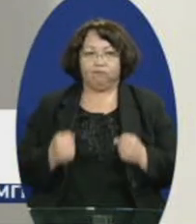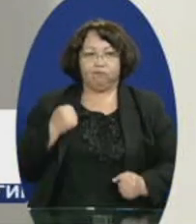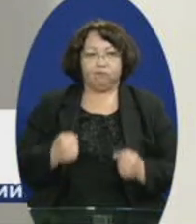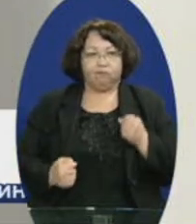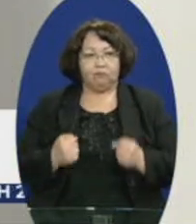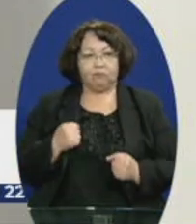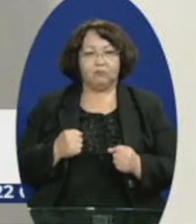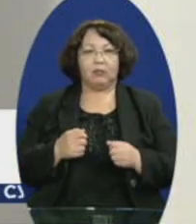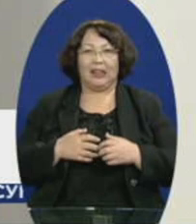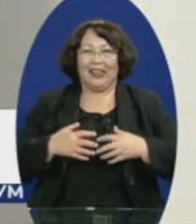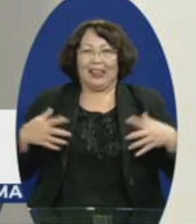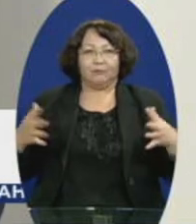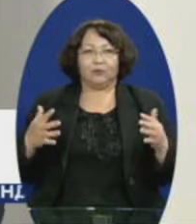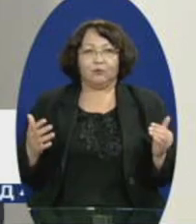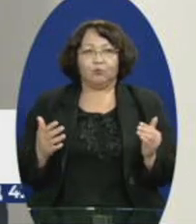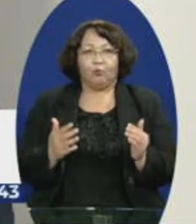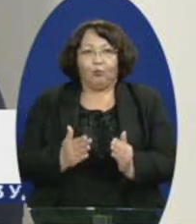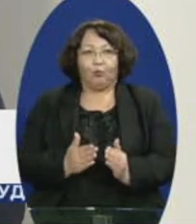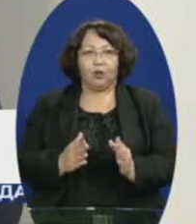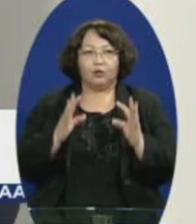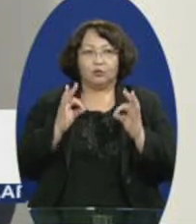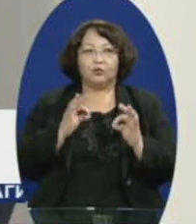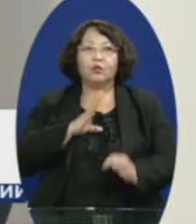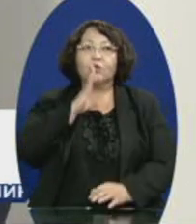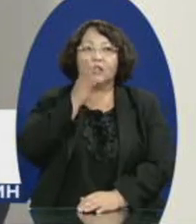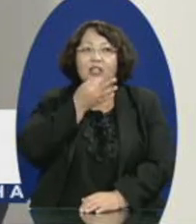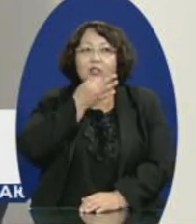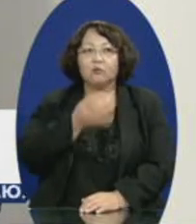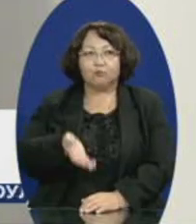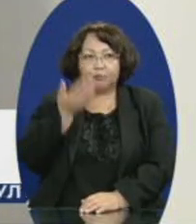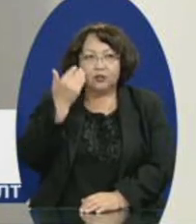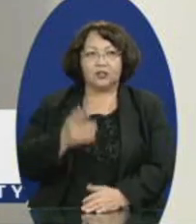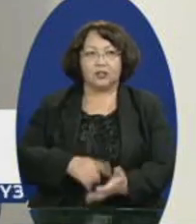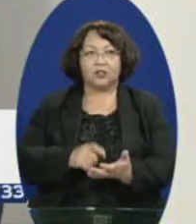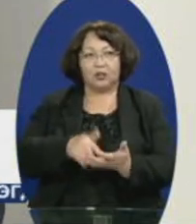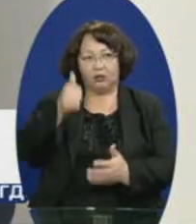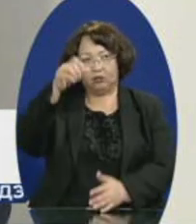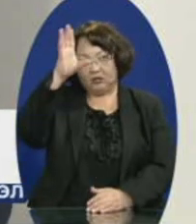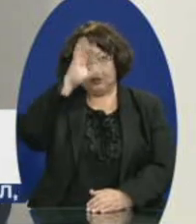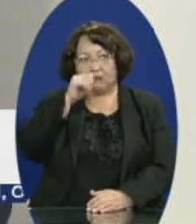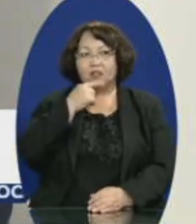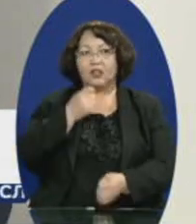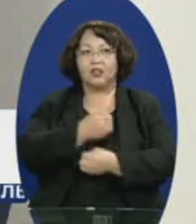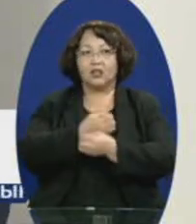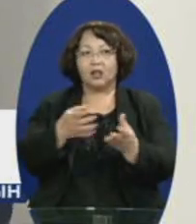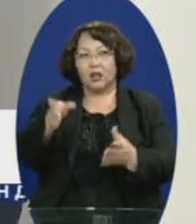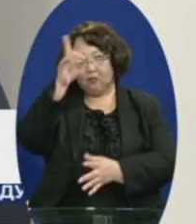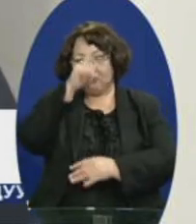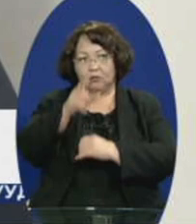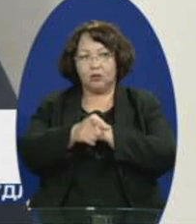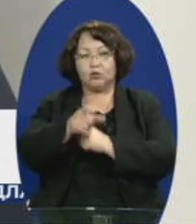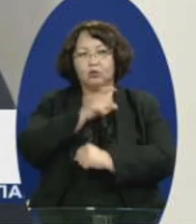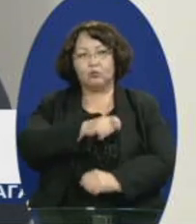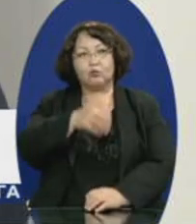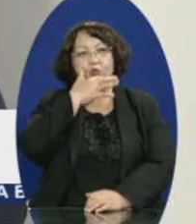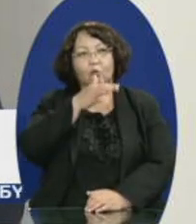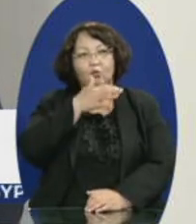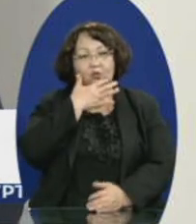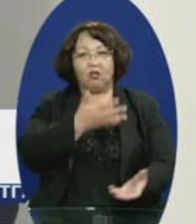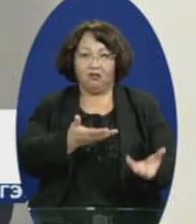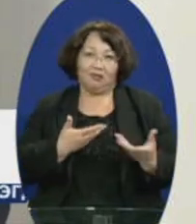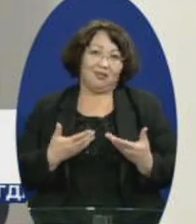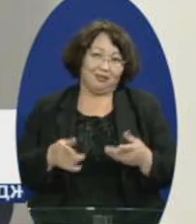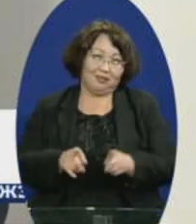хувьд өглөө бүхэн эртлэн босъё гэдэг нь бас л энэ бол одоо эрүүл мэндийн мэрэгчлэгүүдийг зөвлөж байгаа бас юм асуудал. Яг л бид